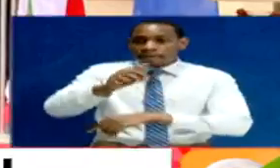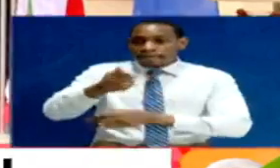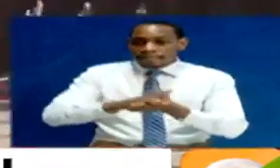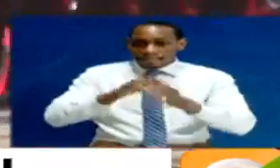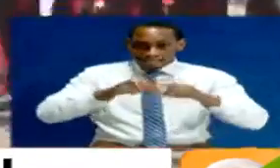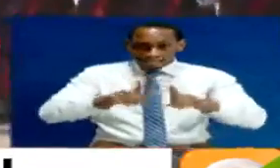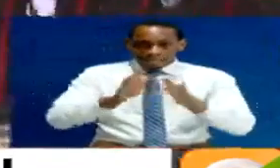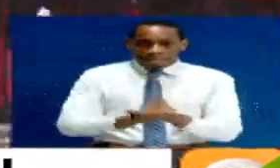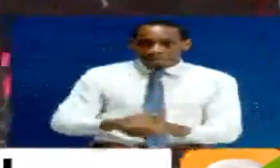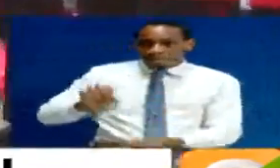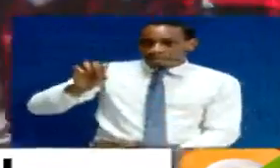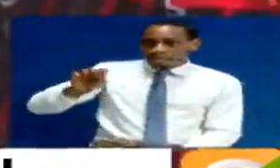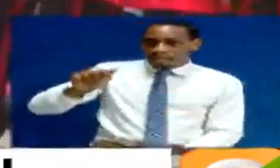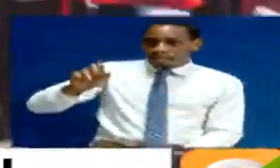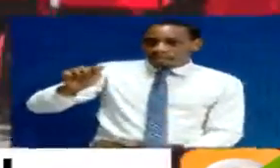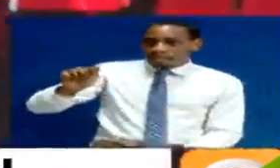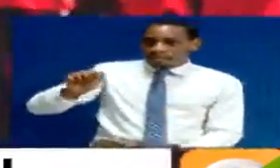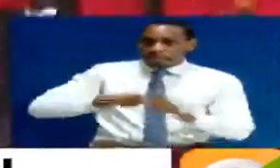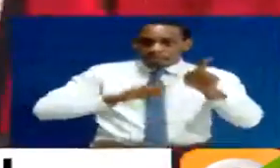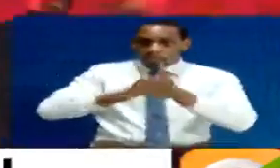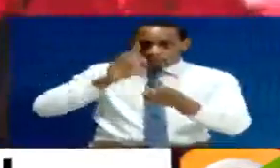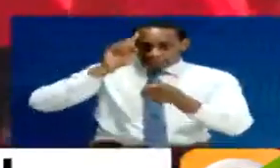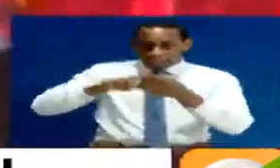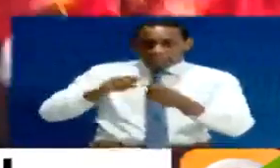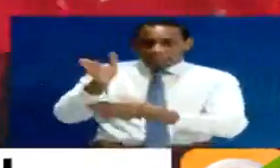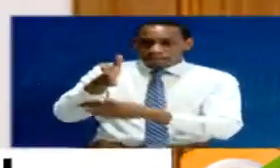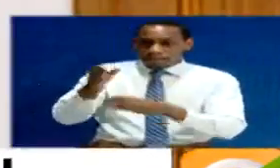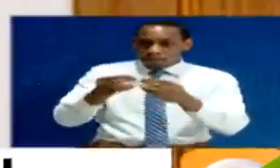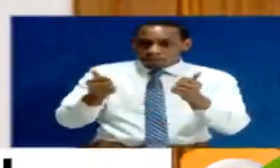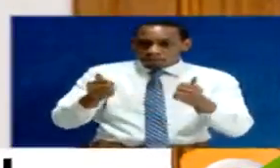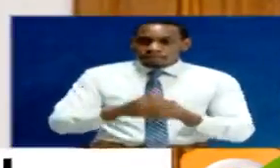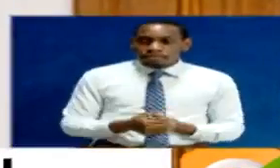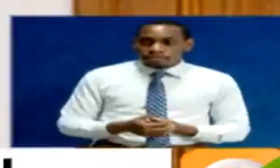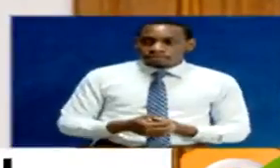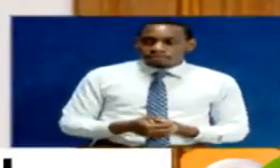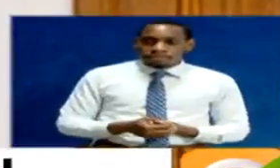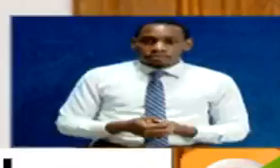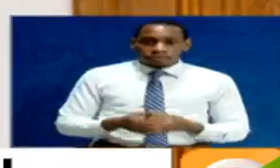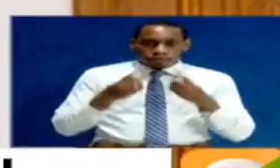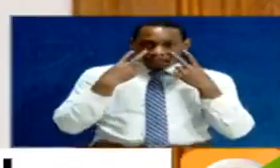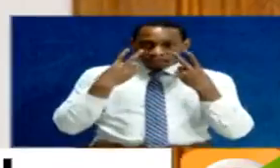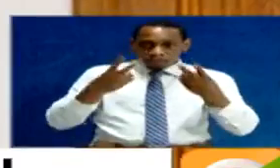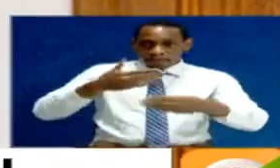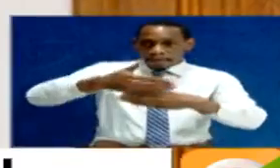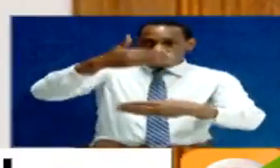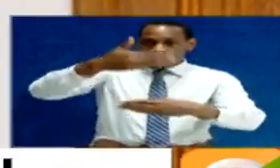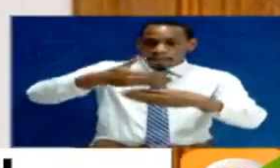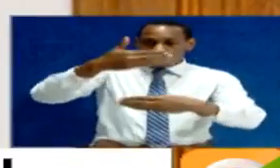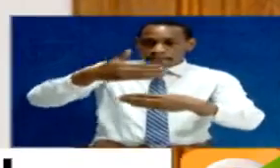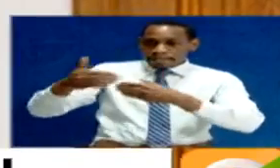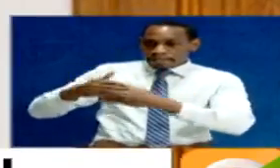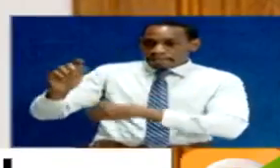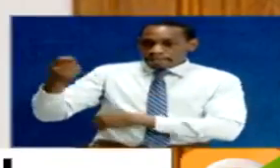kati yao. Samia's visit seeking to straighten the diplomatic bends. Ukiangalia mipaka inayozunguka